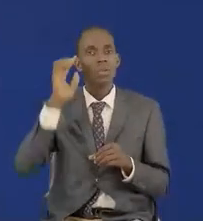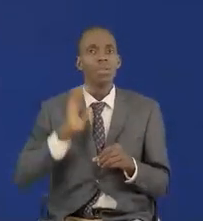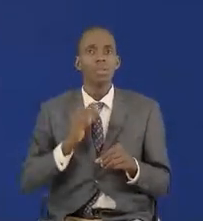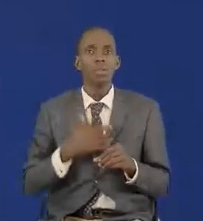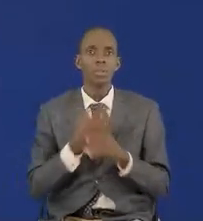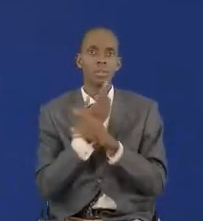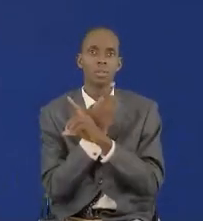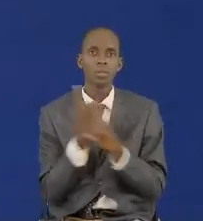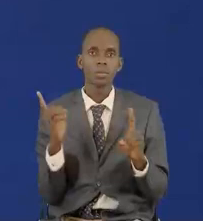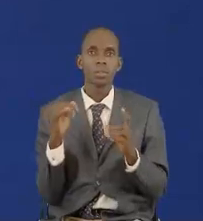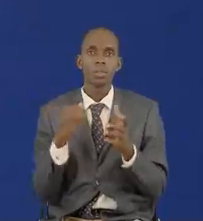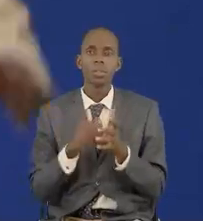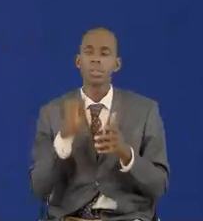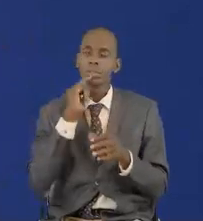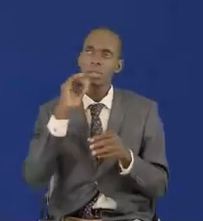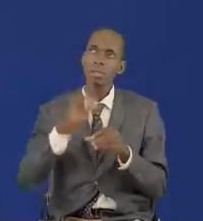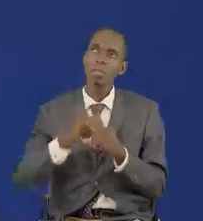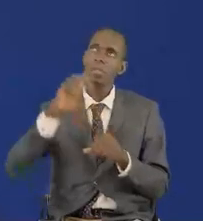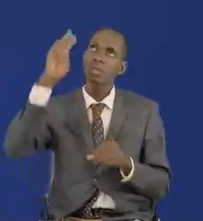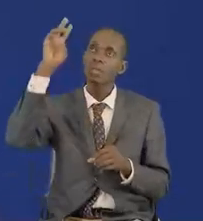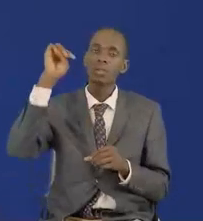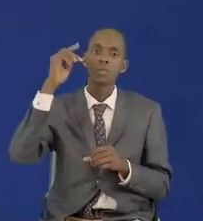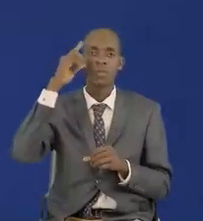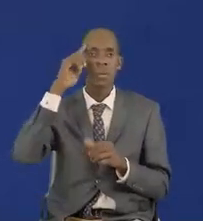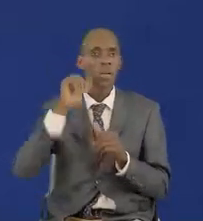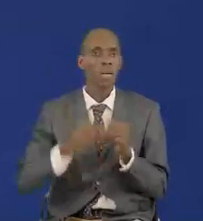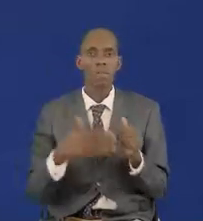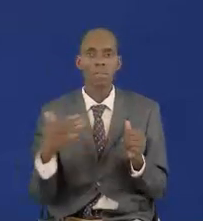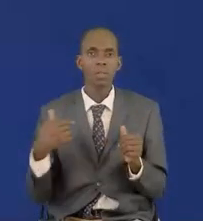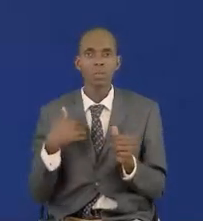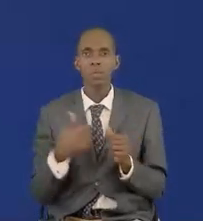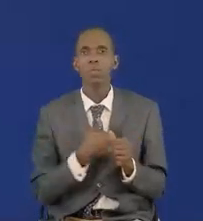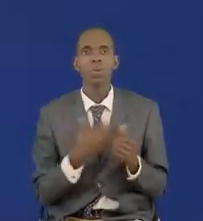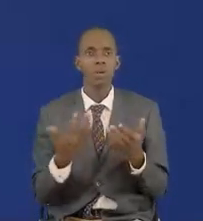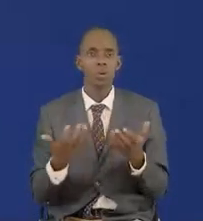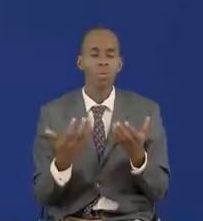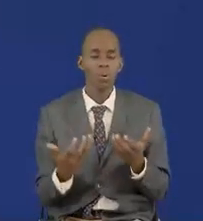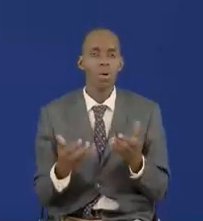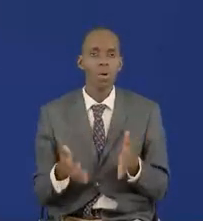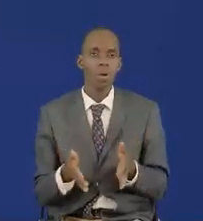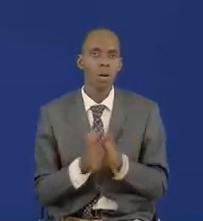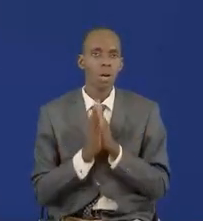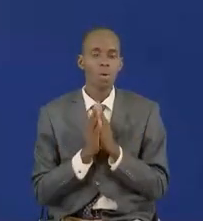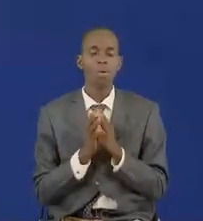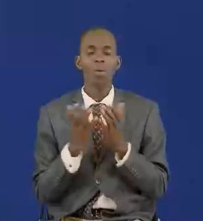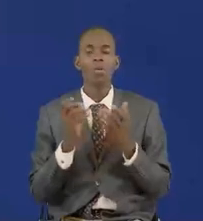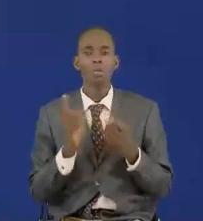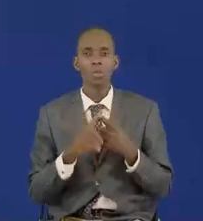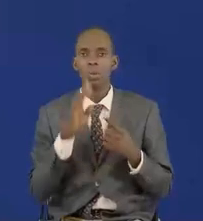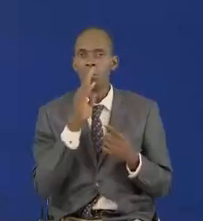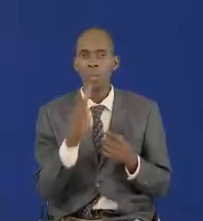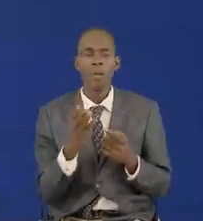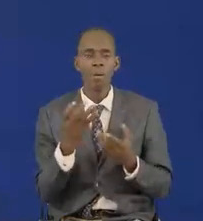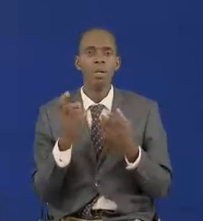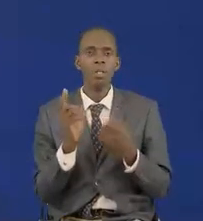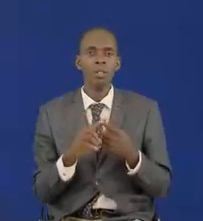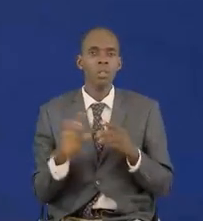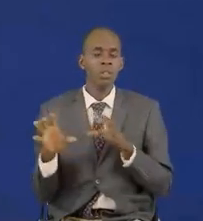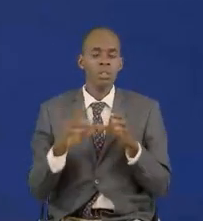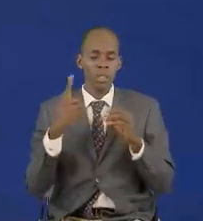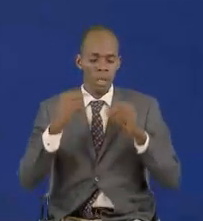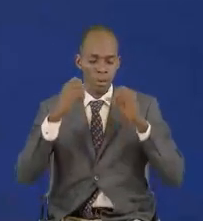délivrance est en lui et tout ce que nous avons tout ce que nous voulons devenir tout ce que nous voulons faire